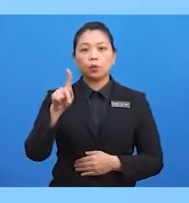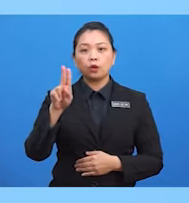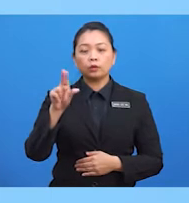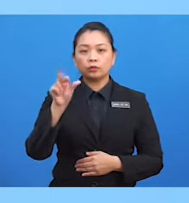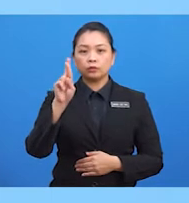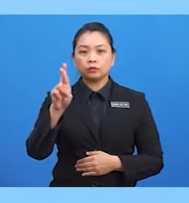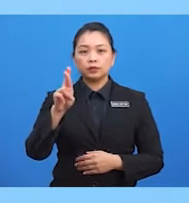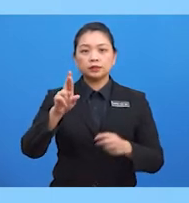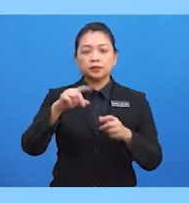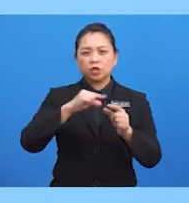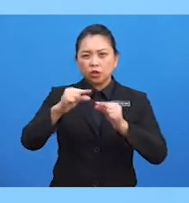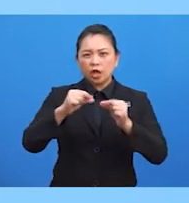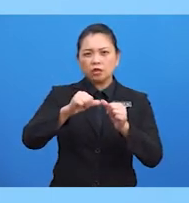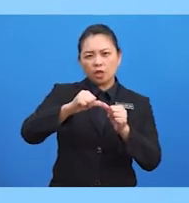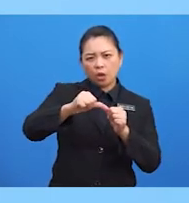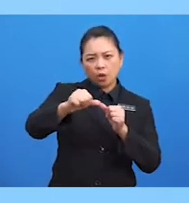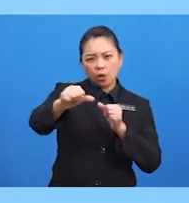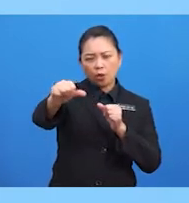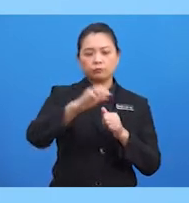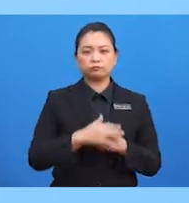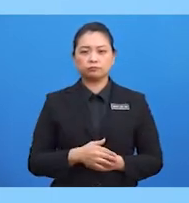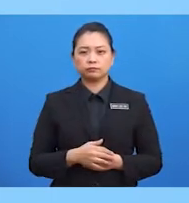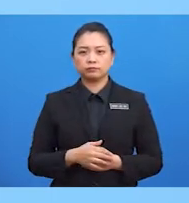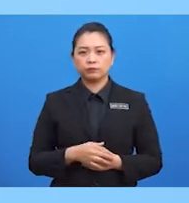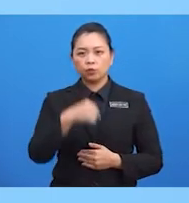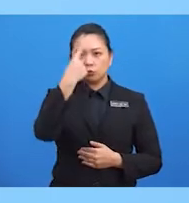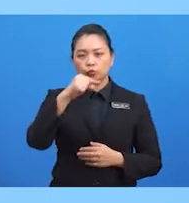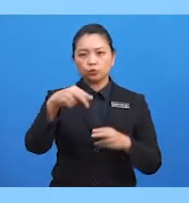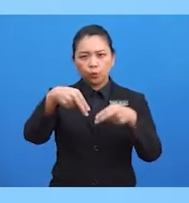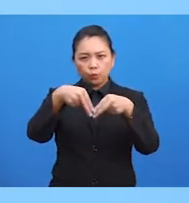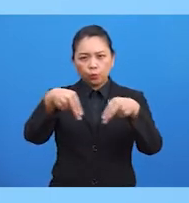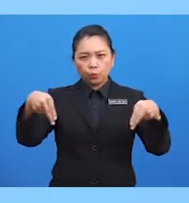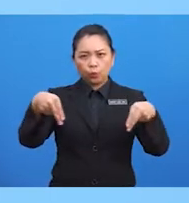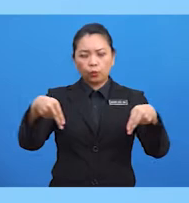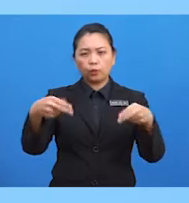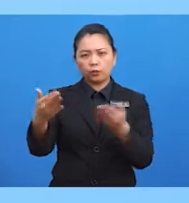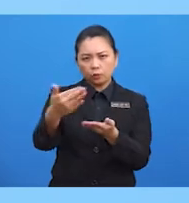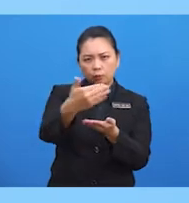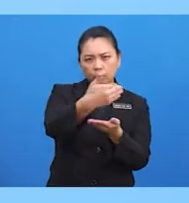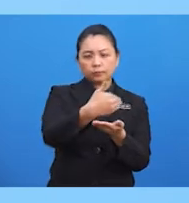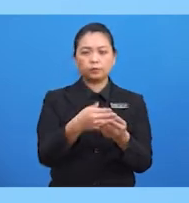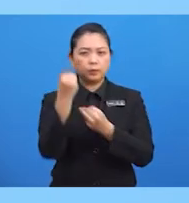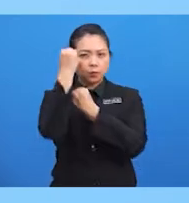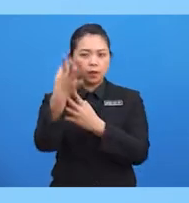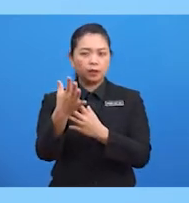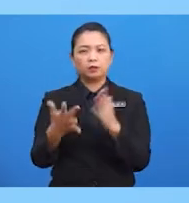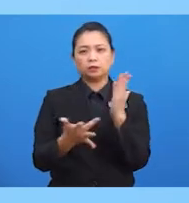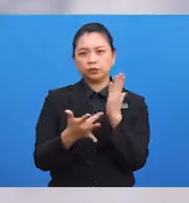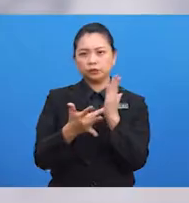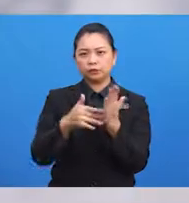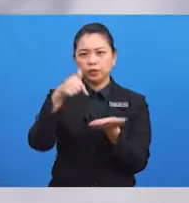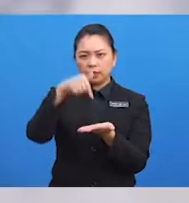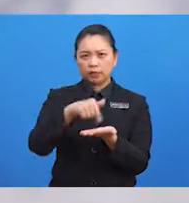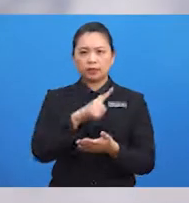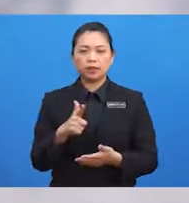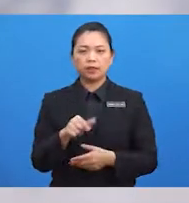ke dalam dan luar sistem suria untuk mengumpul maklumat. Teknologi inilah